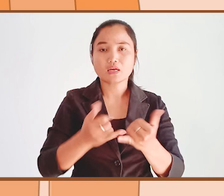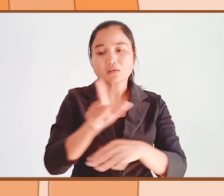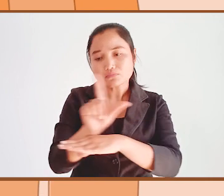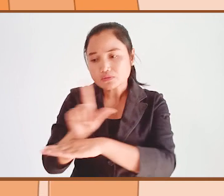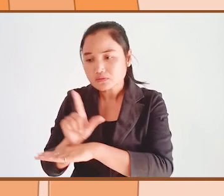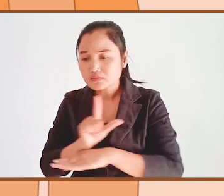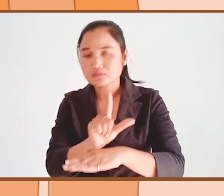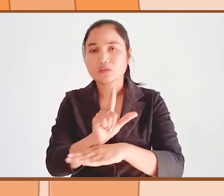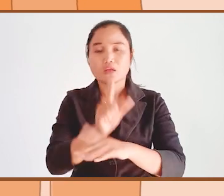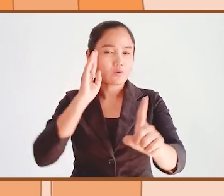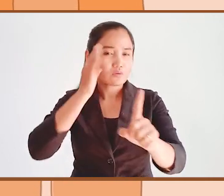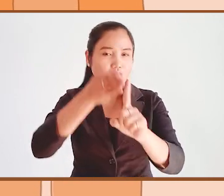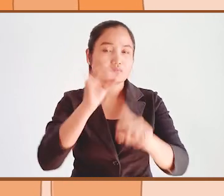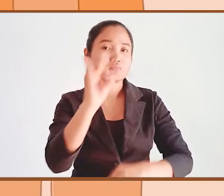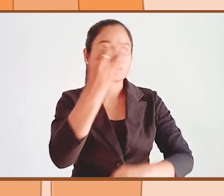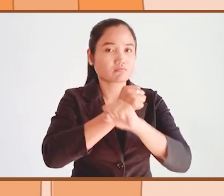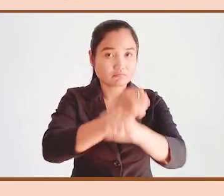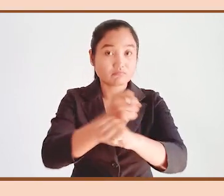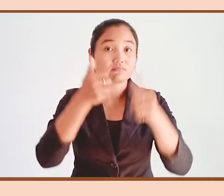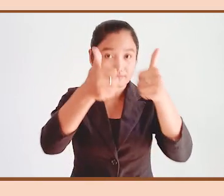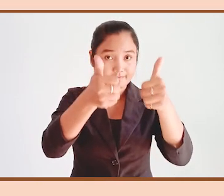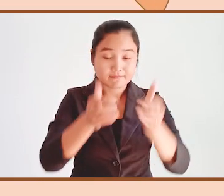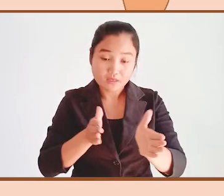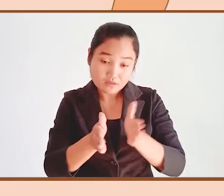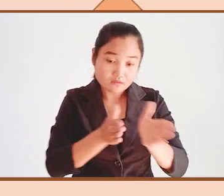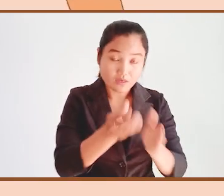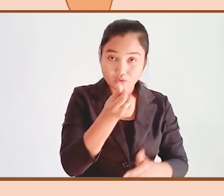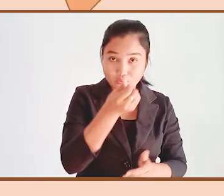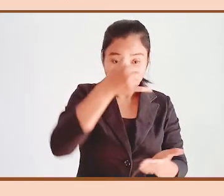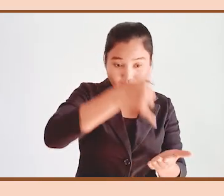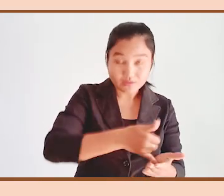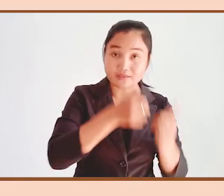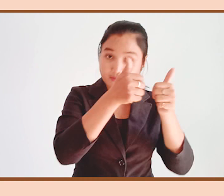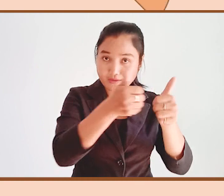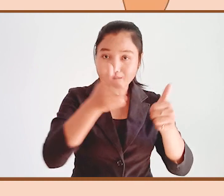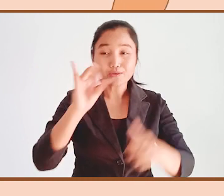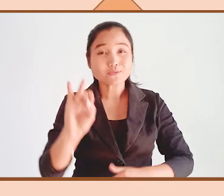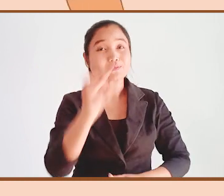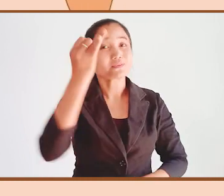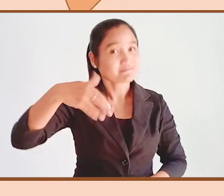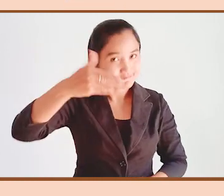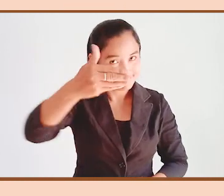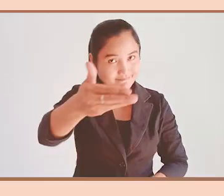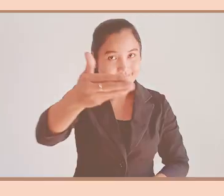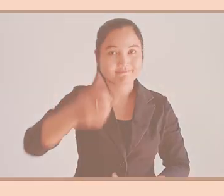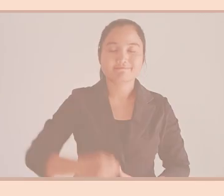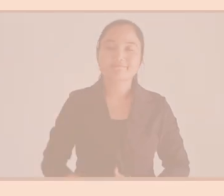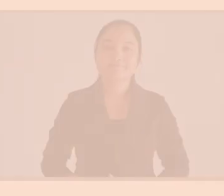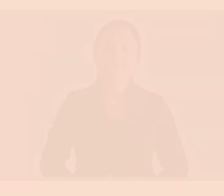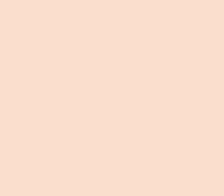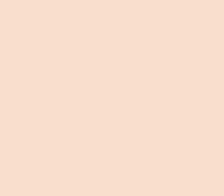កម្មបានប្រកបដោយប្រសិទ្ធភាពនិងសុវត្ថិភាពចាត់ចែងលុយកាក់អ្នកឲ្យបានល្អនៅថ្ងៃនេះដើម្បីសម្រេចក្តីស្រមៃនៅថ្ងៃមុខ